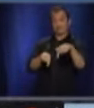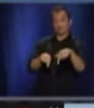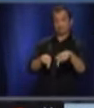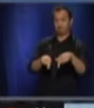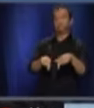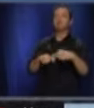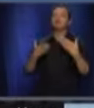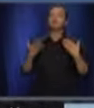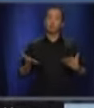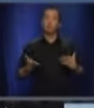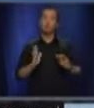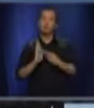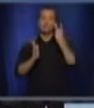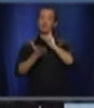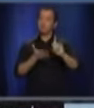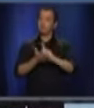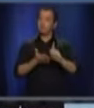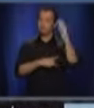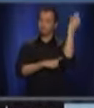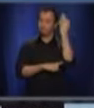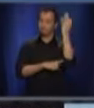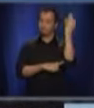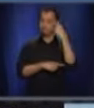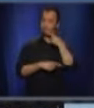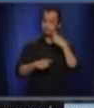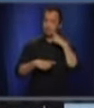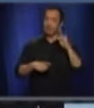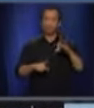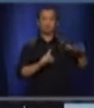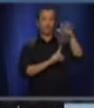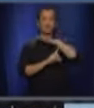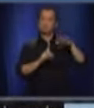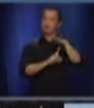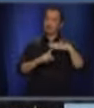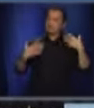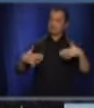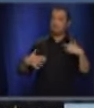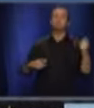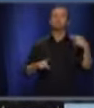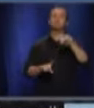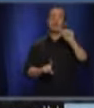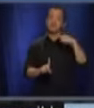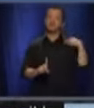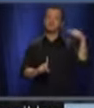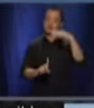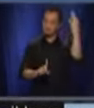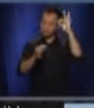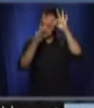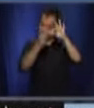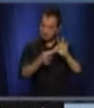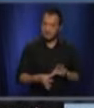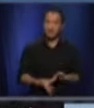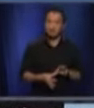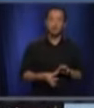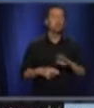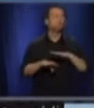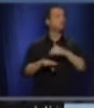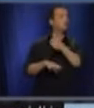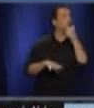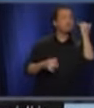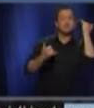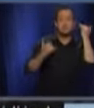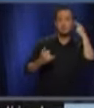deux rencontres par semaine avec la situation qu'on vit. Puis mardi, je viendrai vous donner un peu plus de détails sur d'autres choses qu'on est en train de